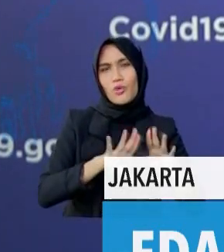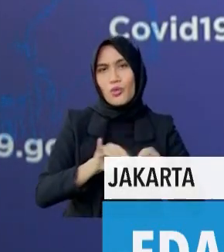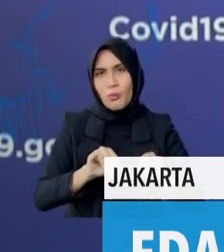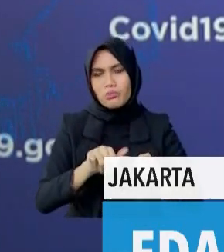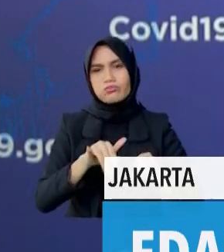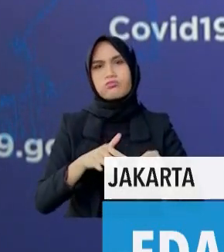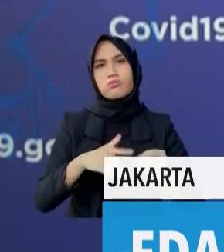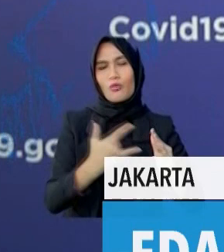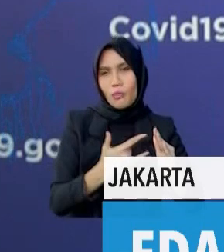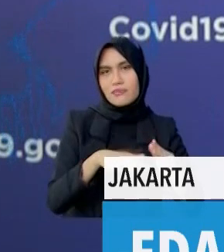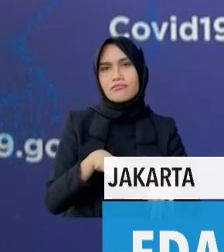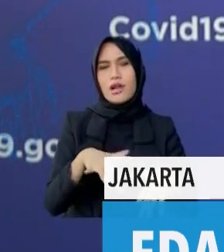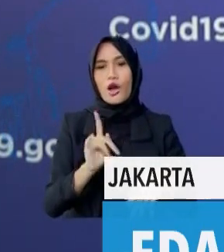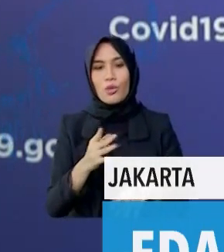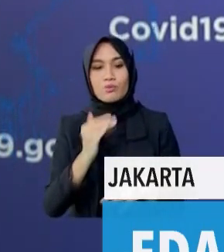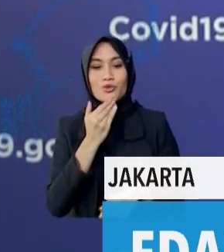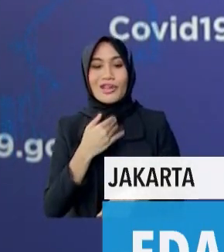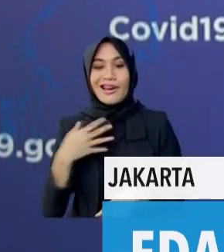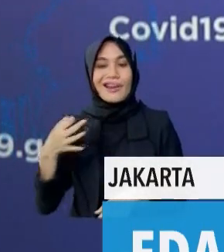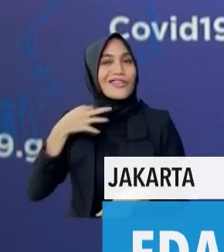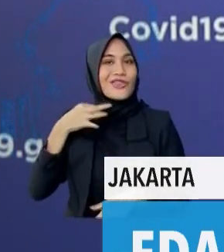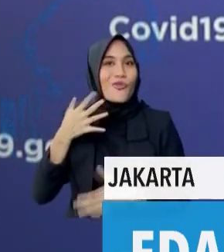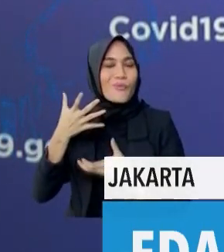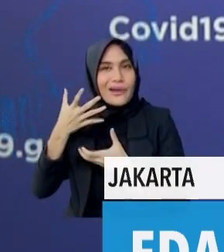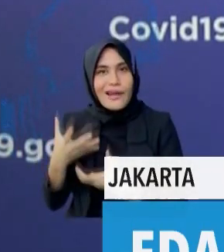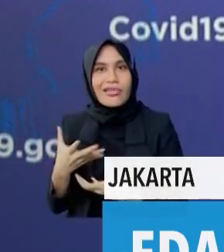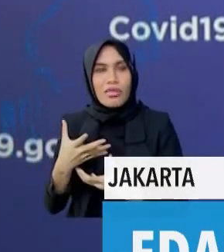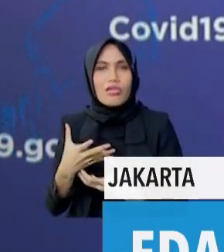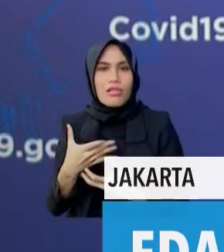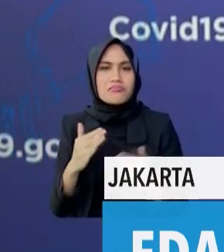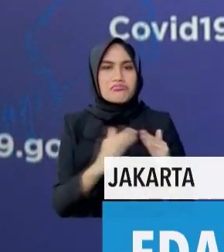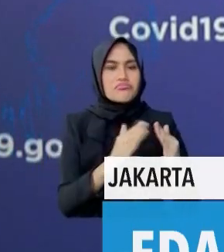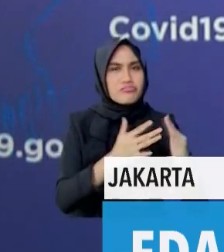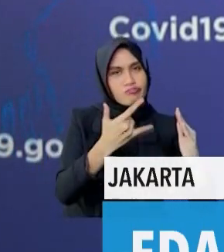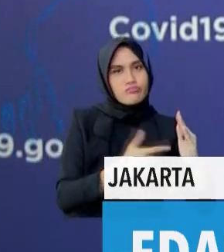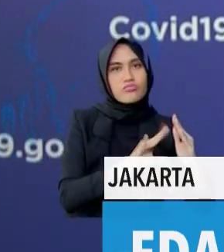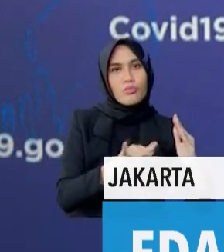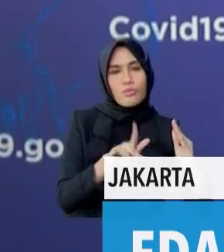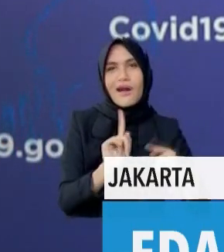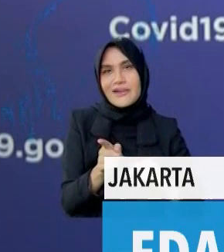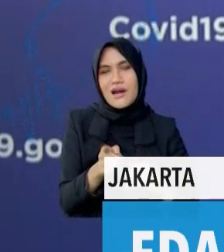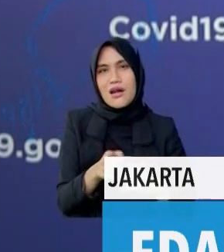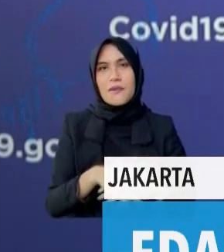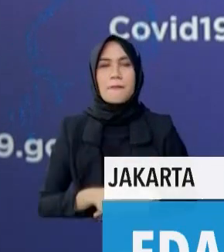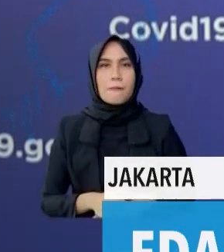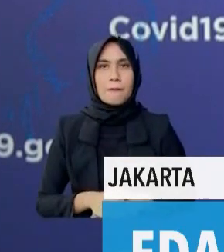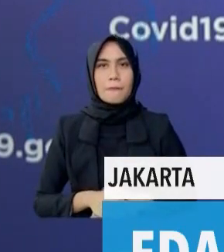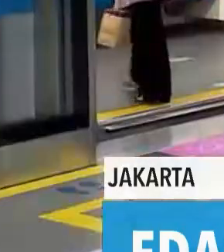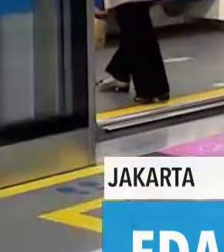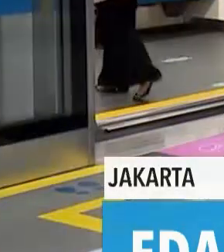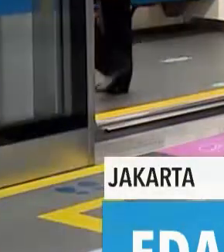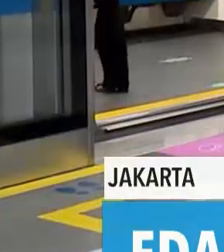resiko tinggi terpapar dan berdampak jelek kepada yang bersangkutan dari